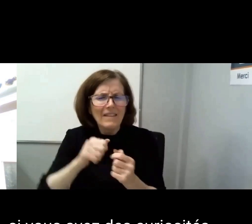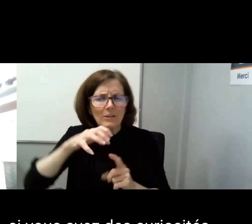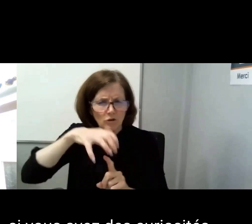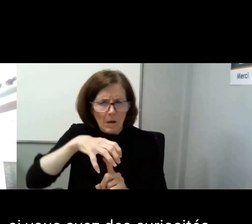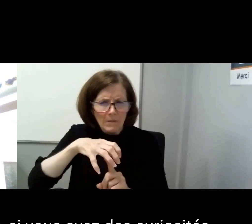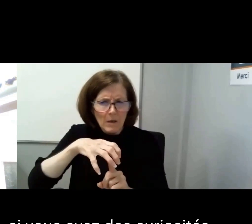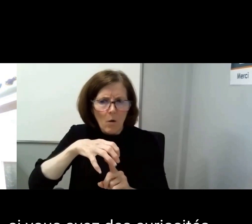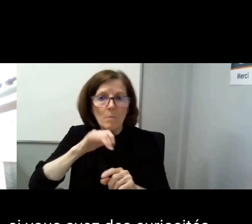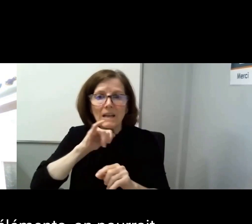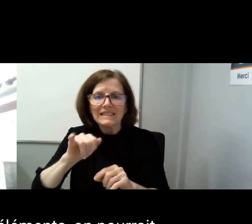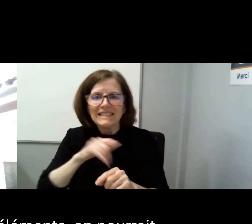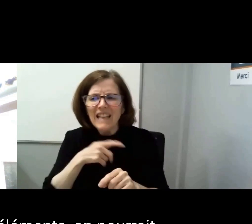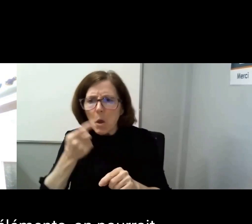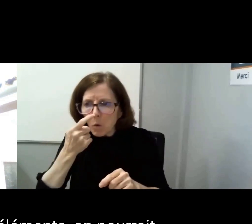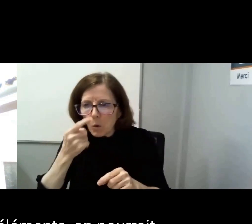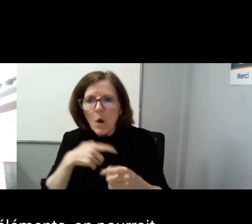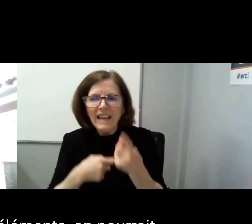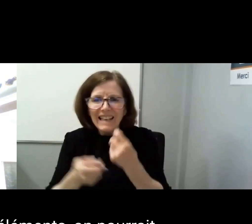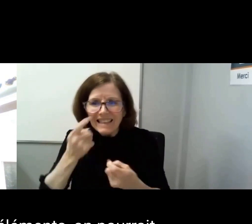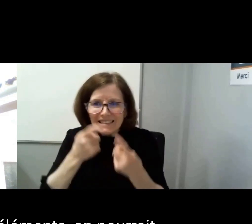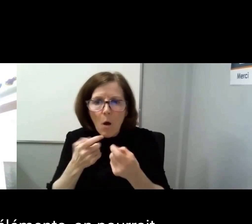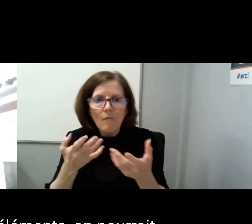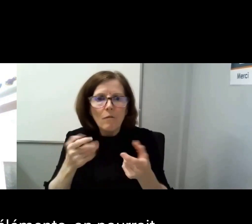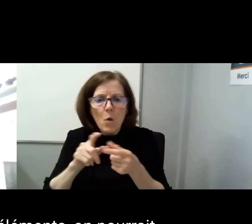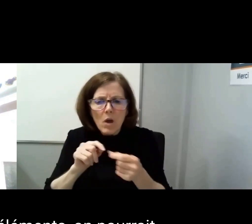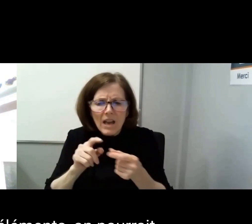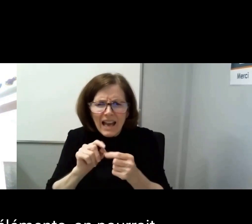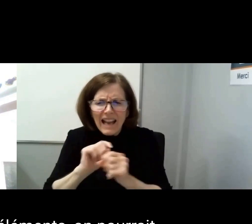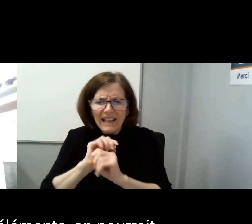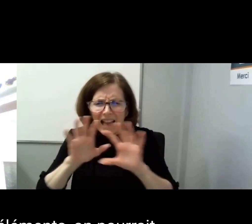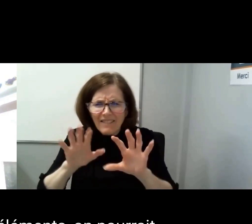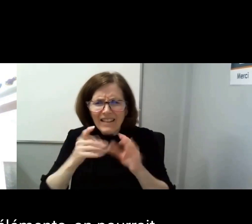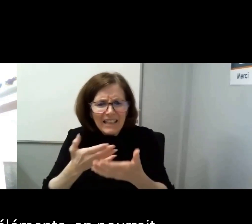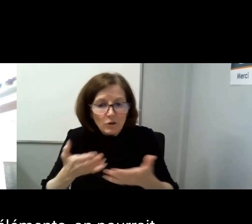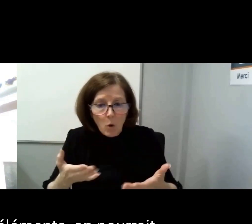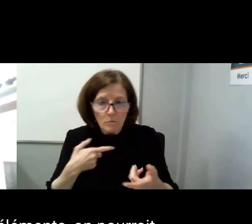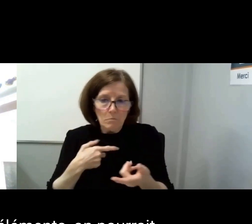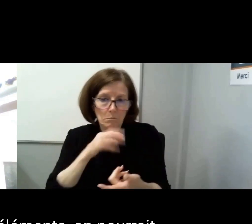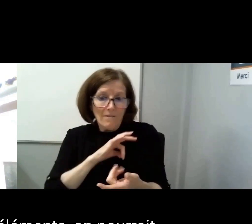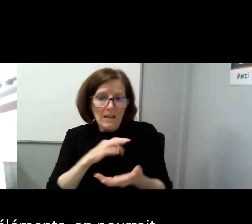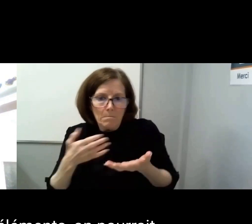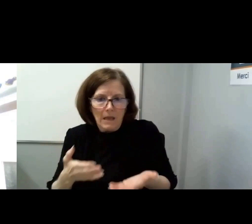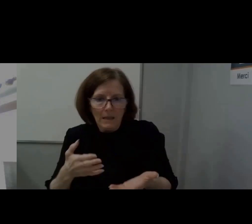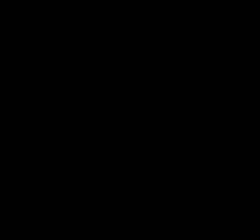des questions, si vous voulez qu'on clarifie certains éléments, on pourrait prendre le moment maintenant.